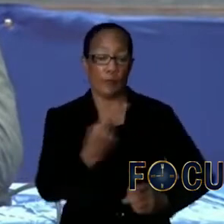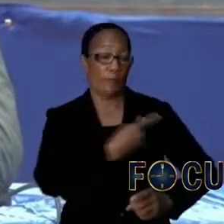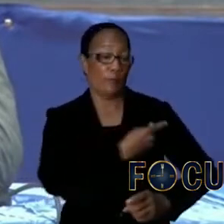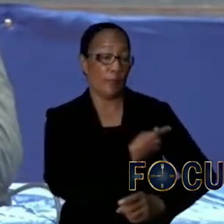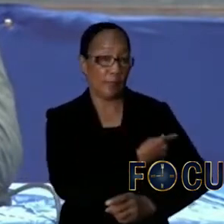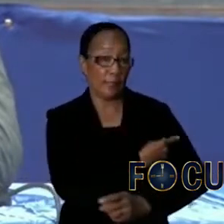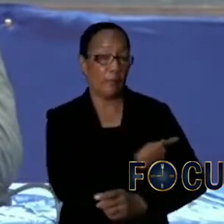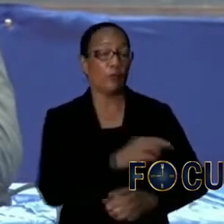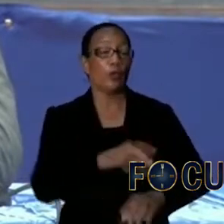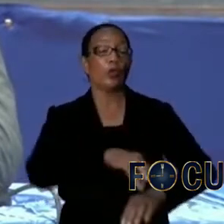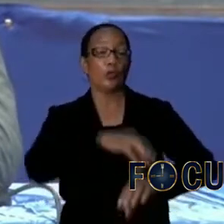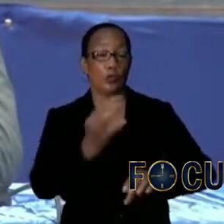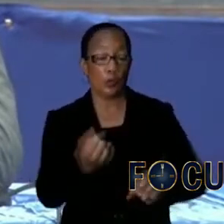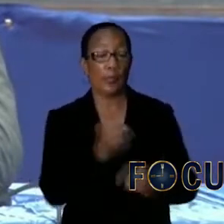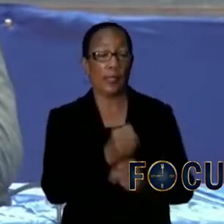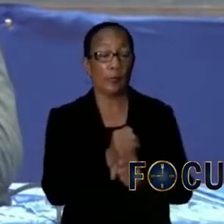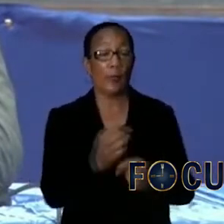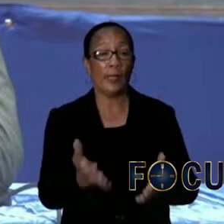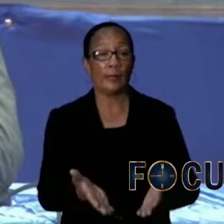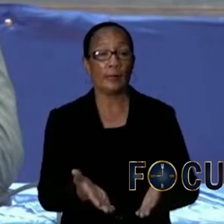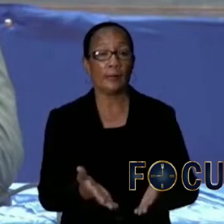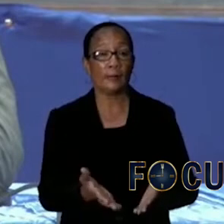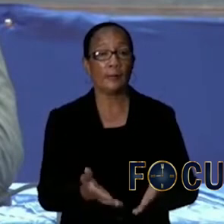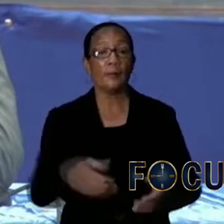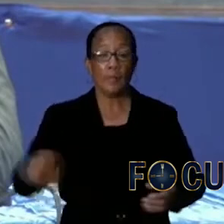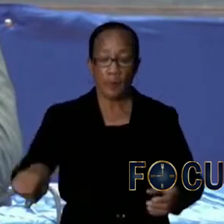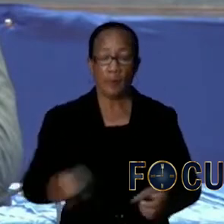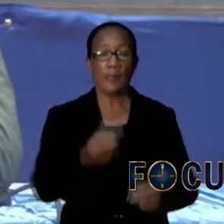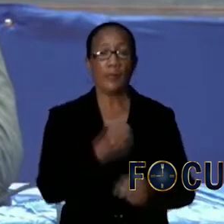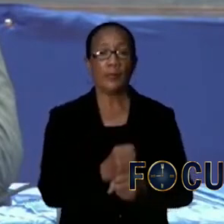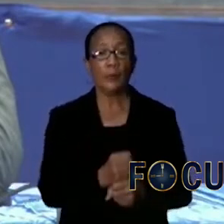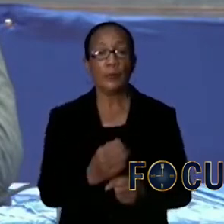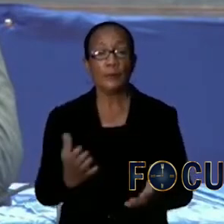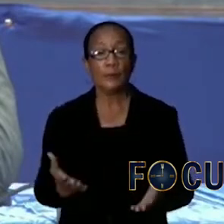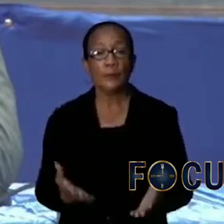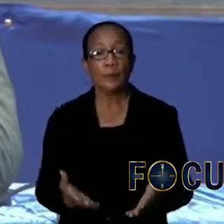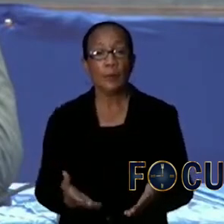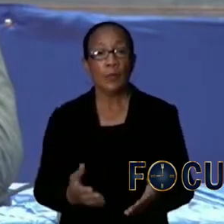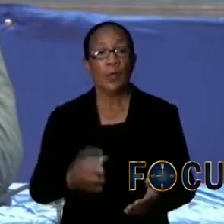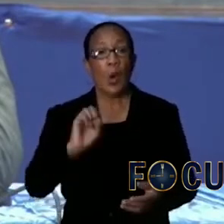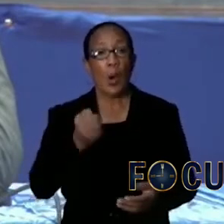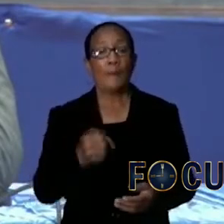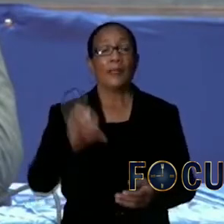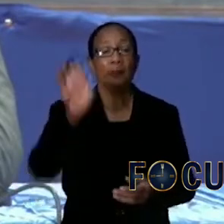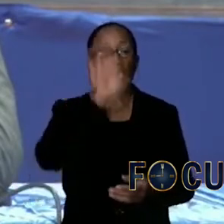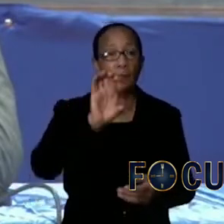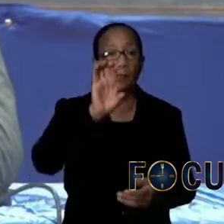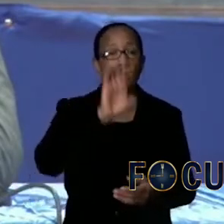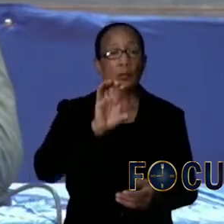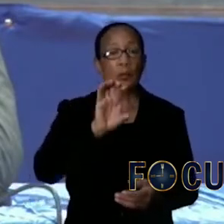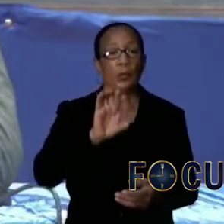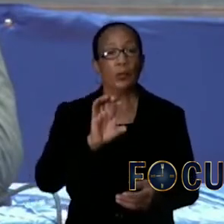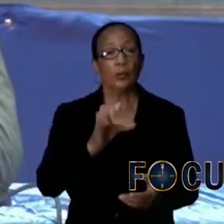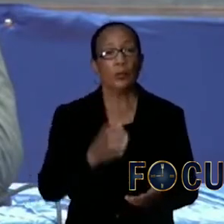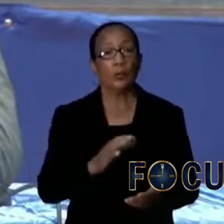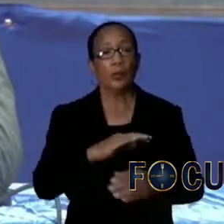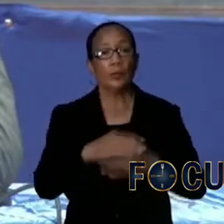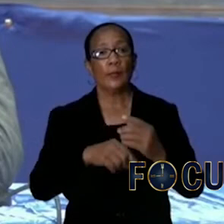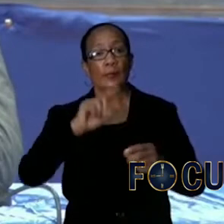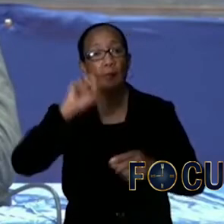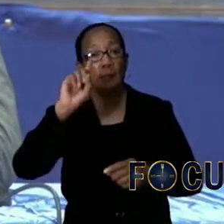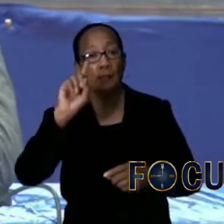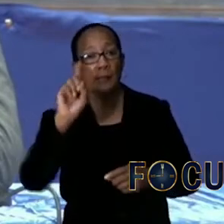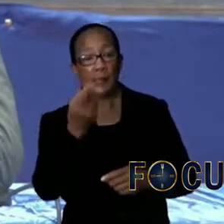met name voor de gezondheidswerkers, meedoen. Want de regio wordt in de